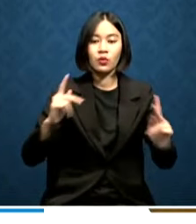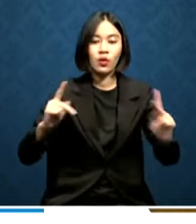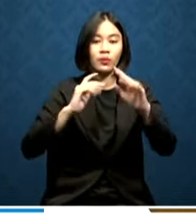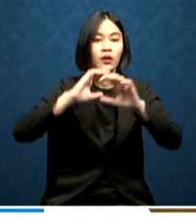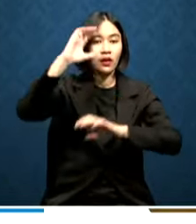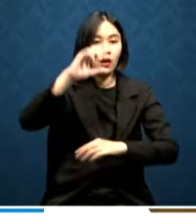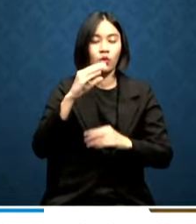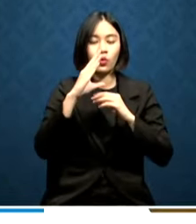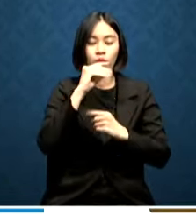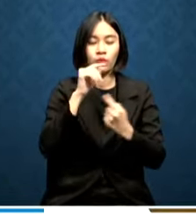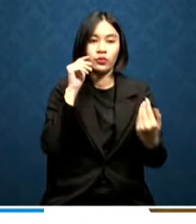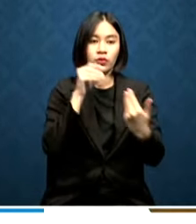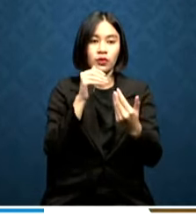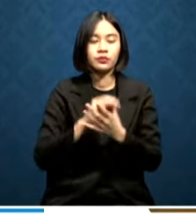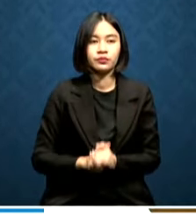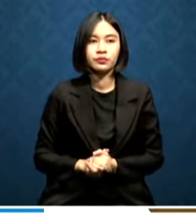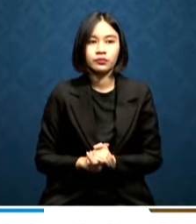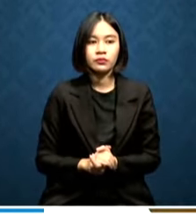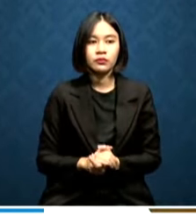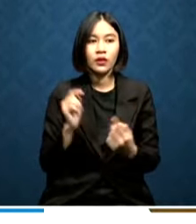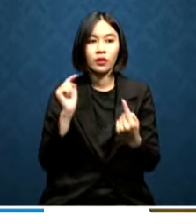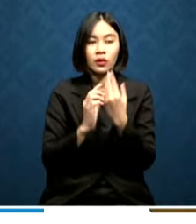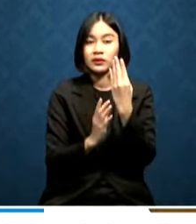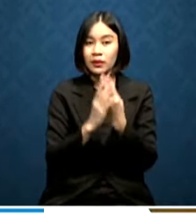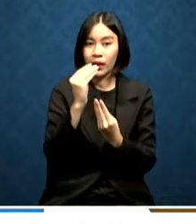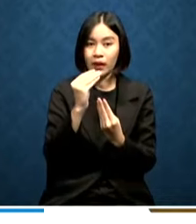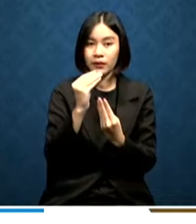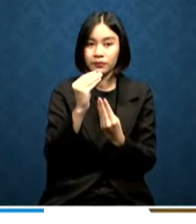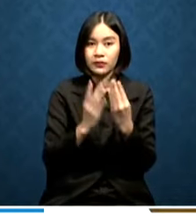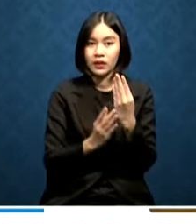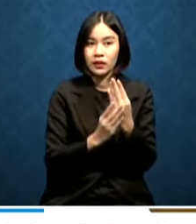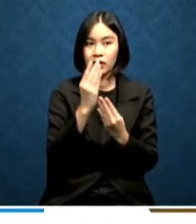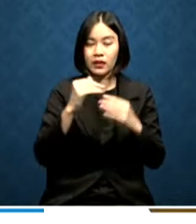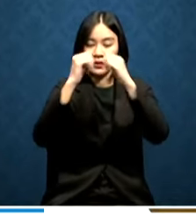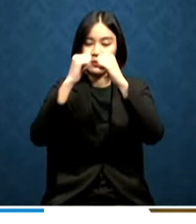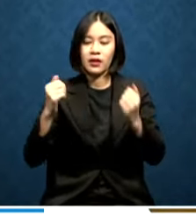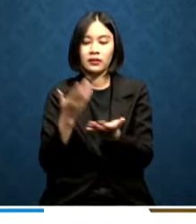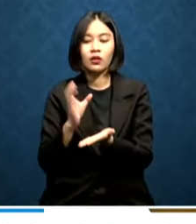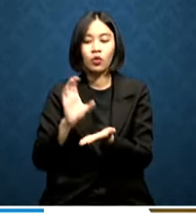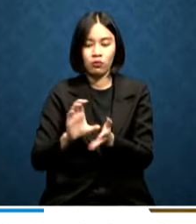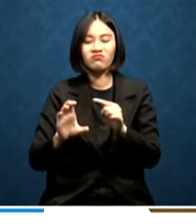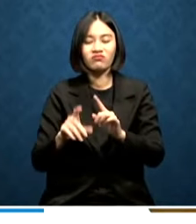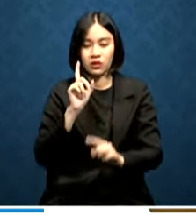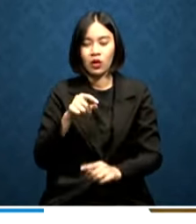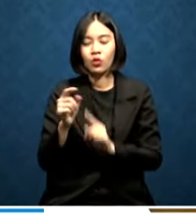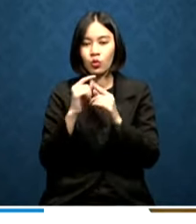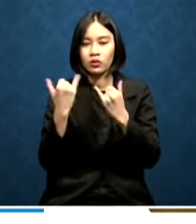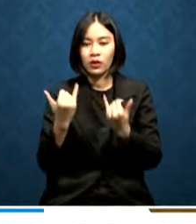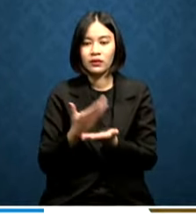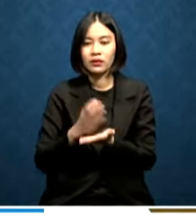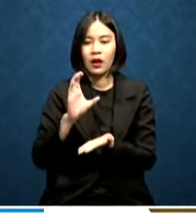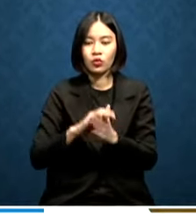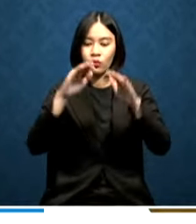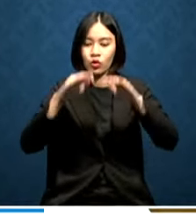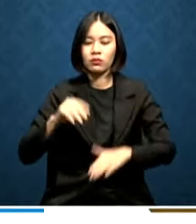ทยทางสภาทางสำนักงบประมาณเพราะต้องใช้เงินเยอะตอนนี้เราพยายามลดให้มากที่สุดแ